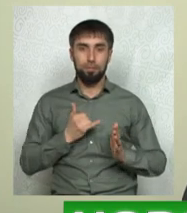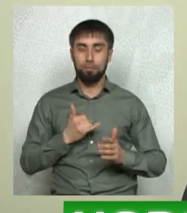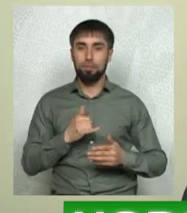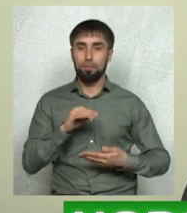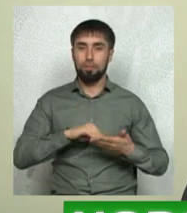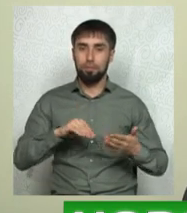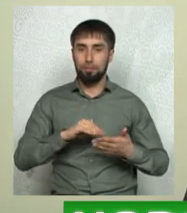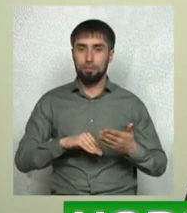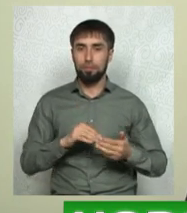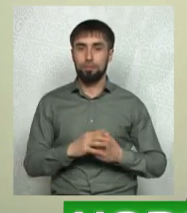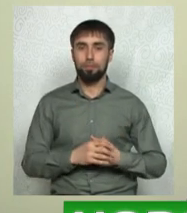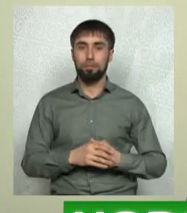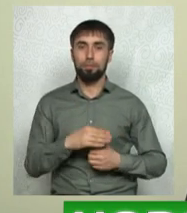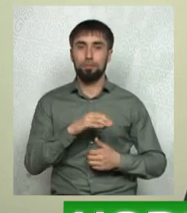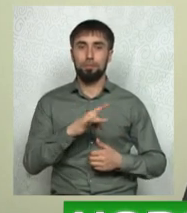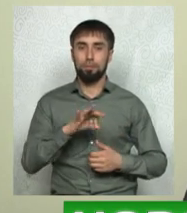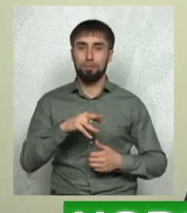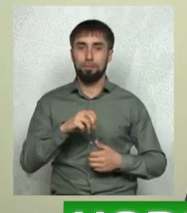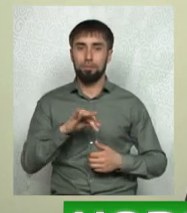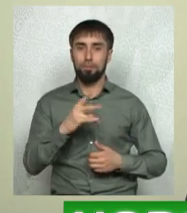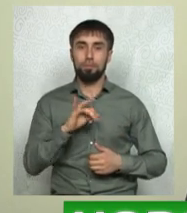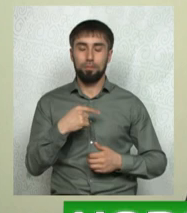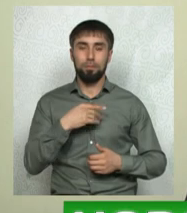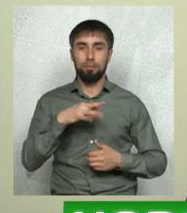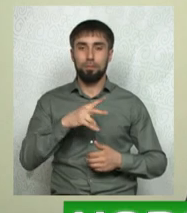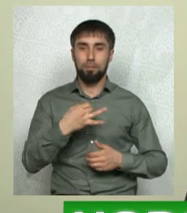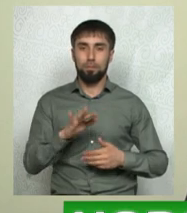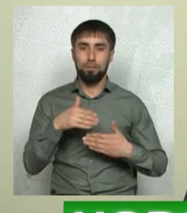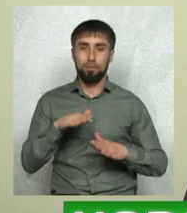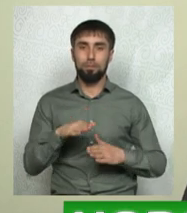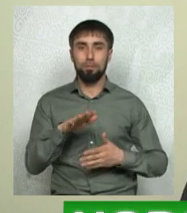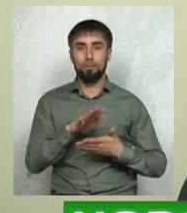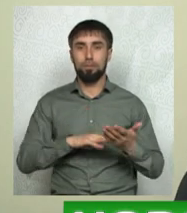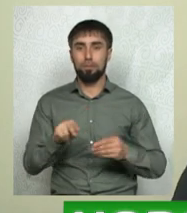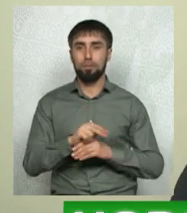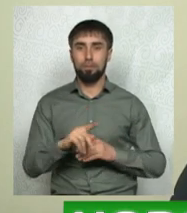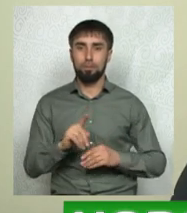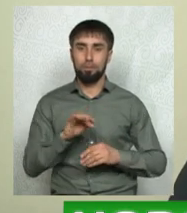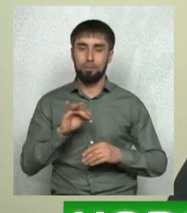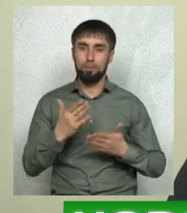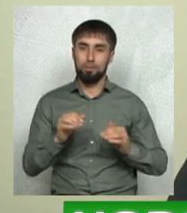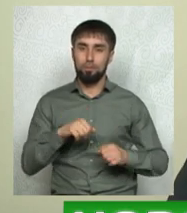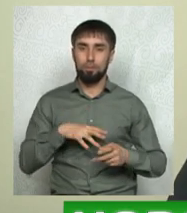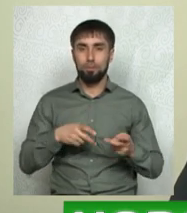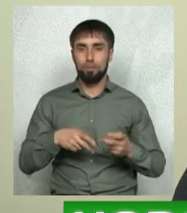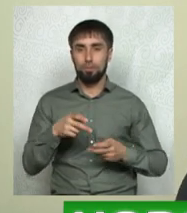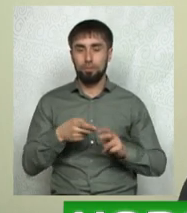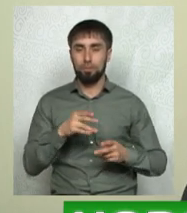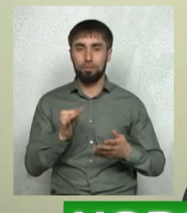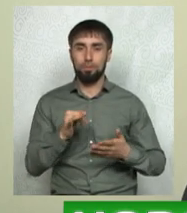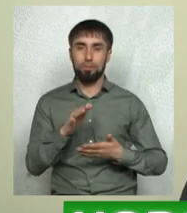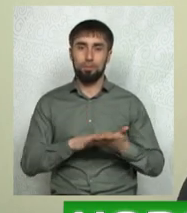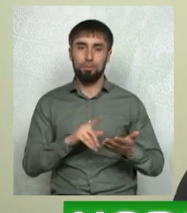повторная телемедицина, и по ней мы будем решать о дальнейшей тактике лечения, будь то хирургическое лечение или